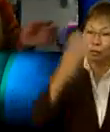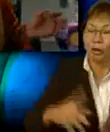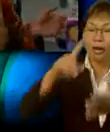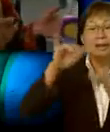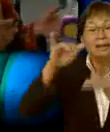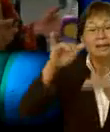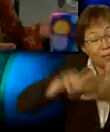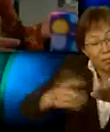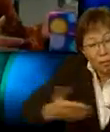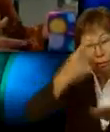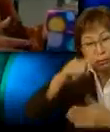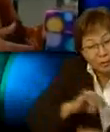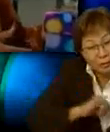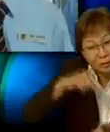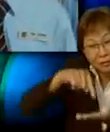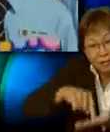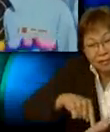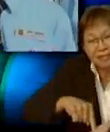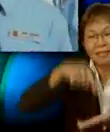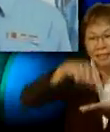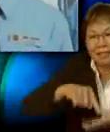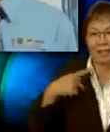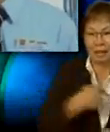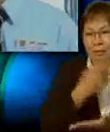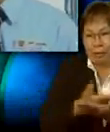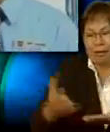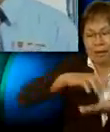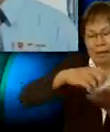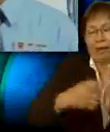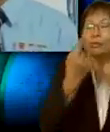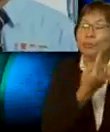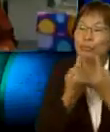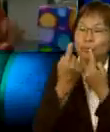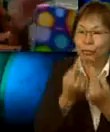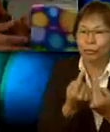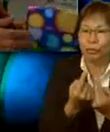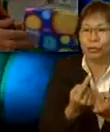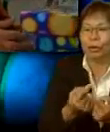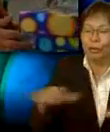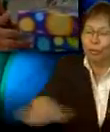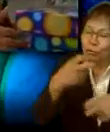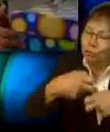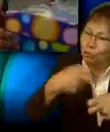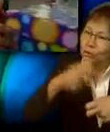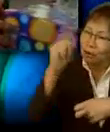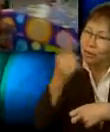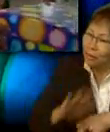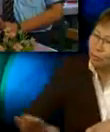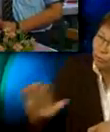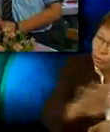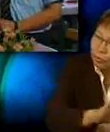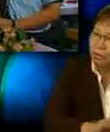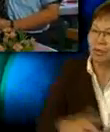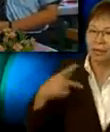Eh, apa yang kamu bawa untuk saya ni? Ni kami belikan cikgu kek hari jadi. Ni buat susah-susah je kamu semua,